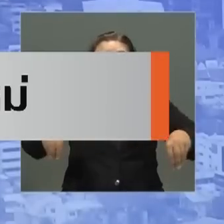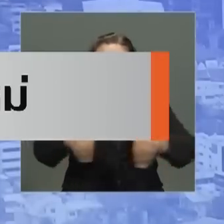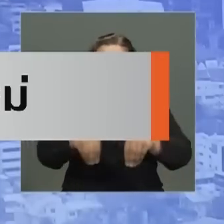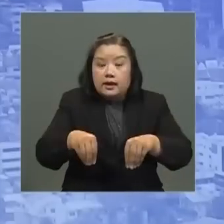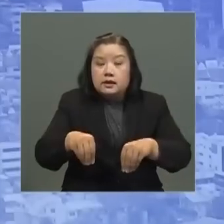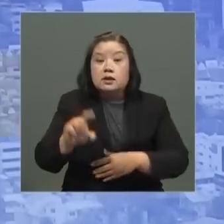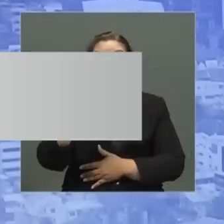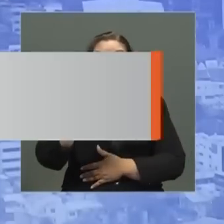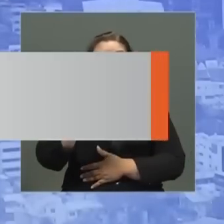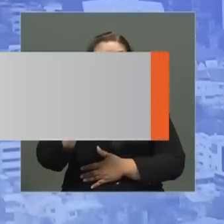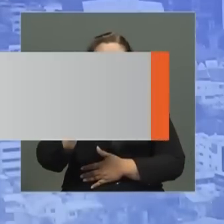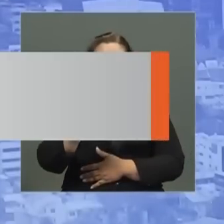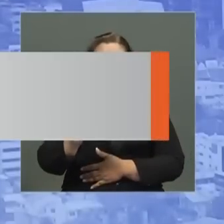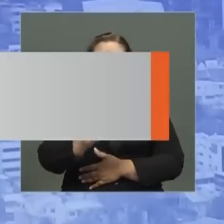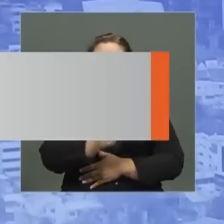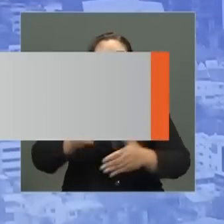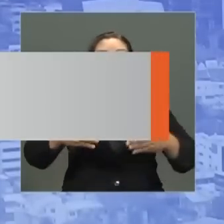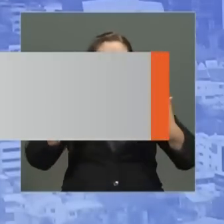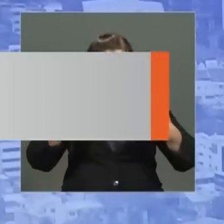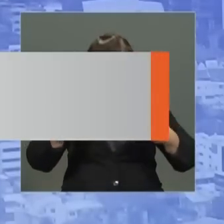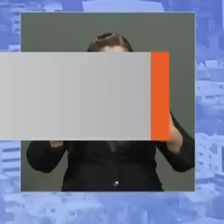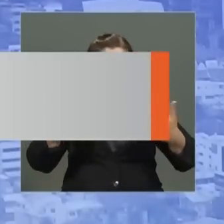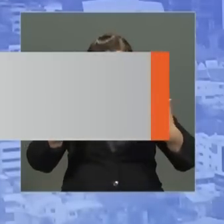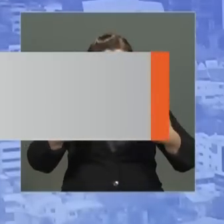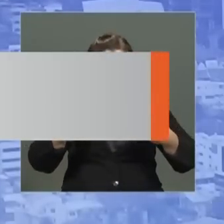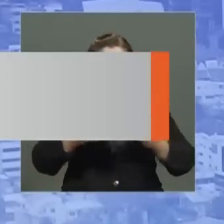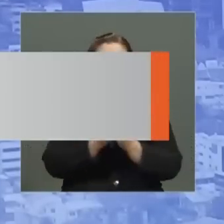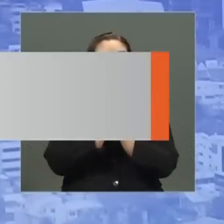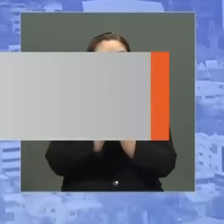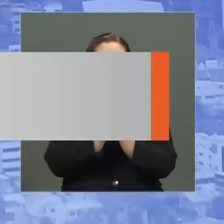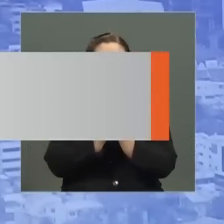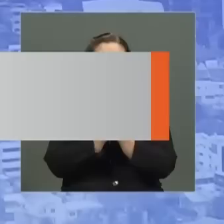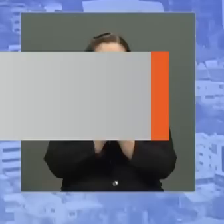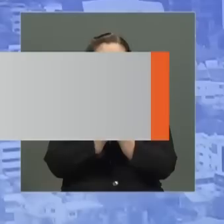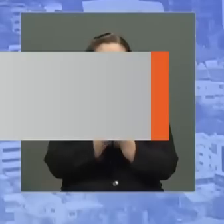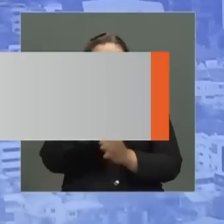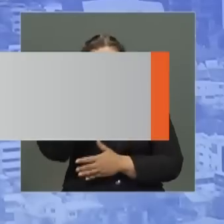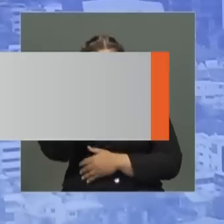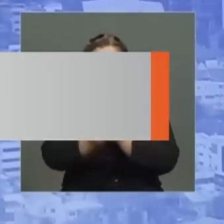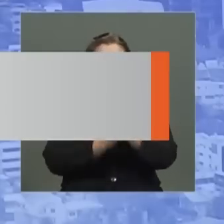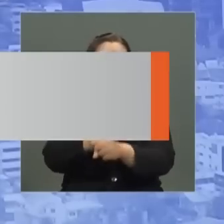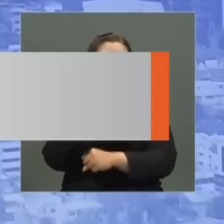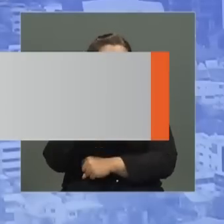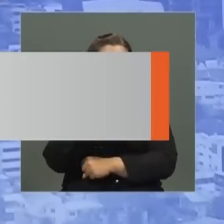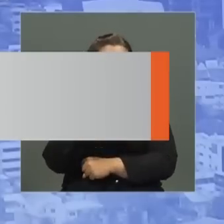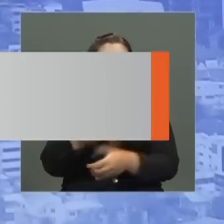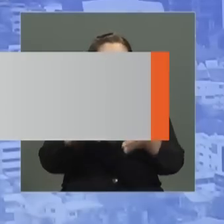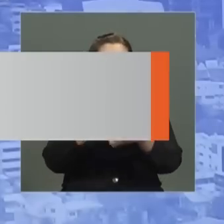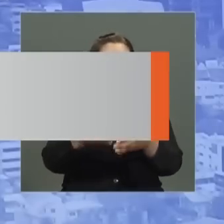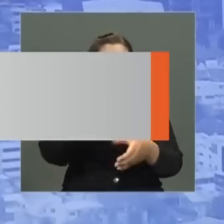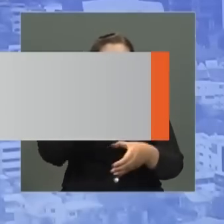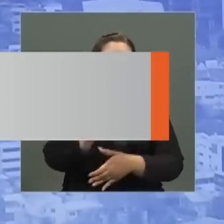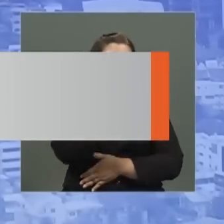เทศกาลของการเฉลิมฉลองทางด้านตรุษจีนนะครับซึ่งก็เป็นวันปีใหม่ของคนทั้งเอเชีย